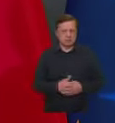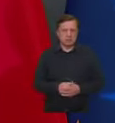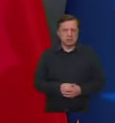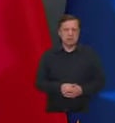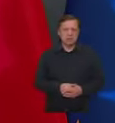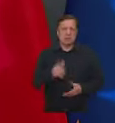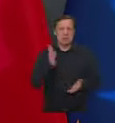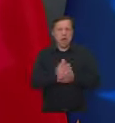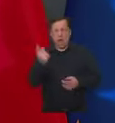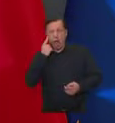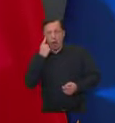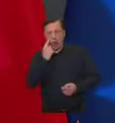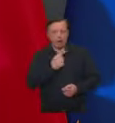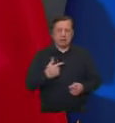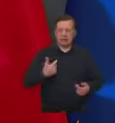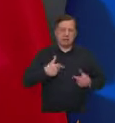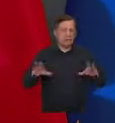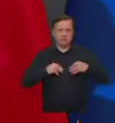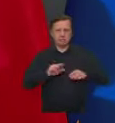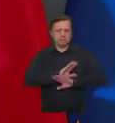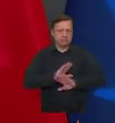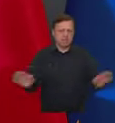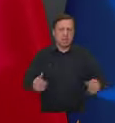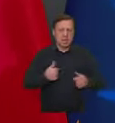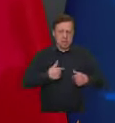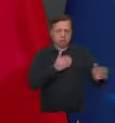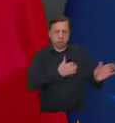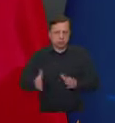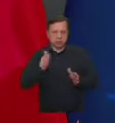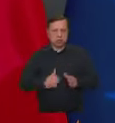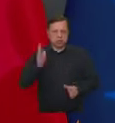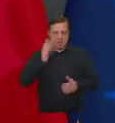całkowitym gdybaniem. My się przygotowujemy na te wysokie